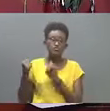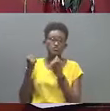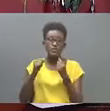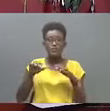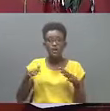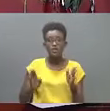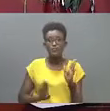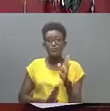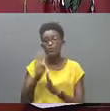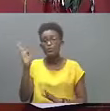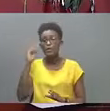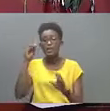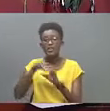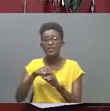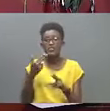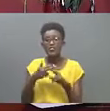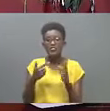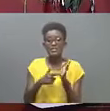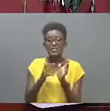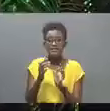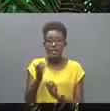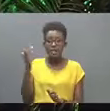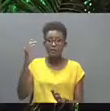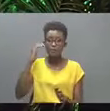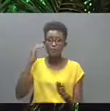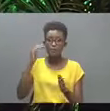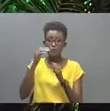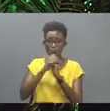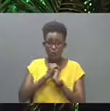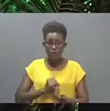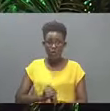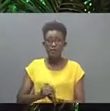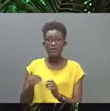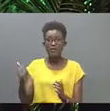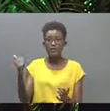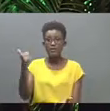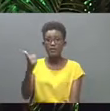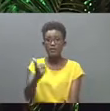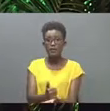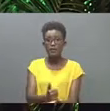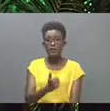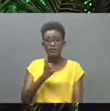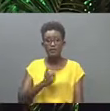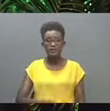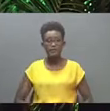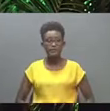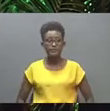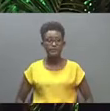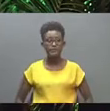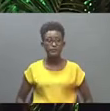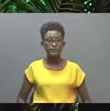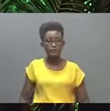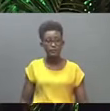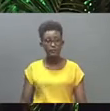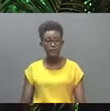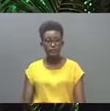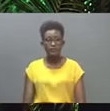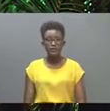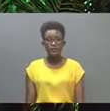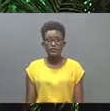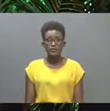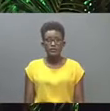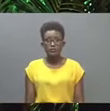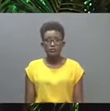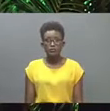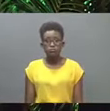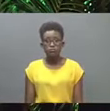prosperity. In Jesus' name we pray. Ucagagure imbago zose zo mwuka zituma tubasha gucuruzanya na bene data, zituma dutakundana na